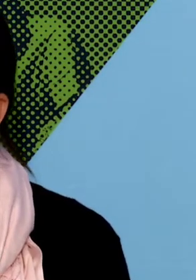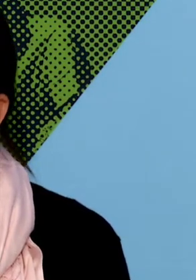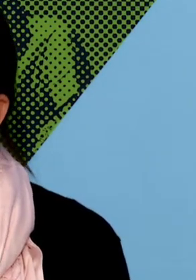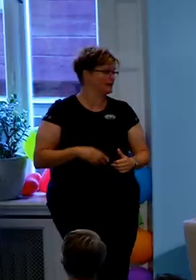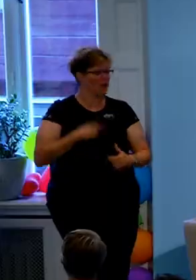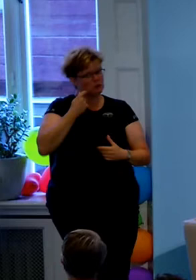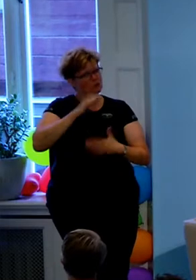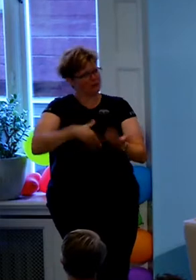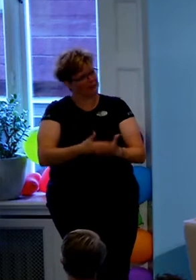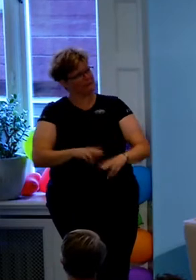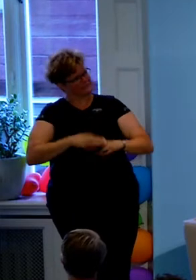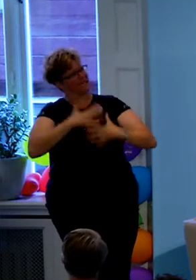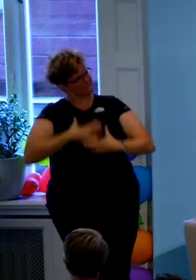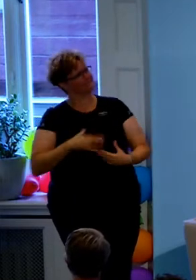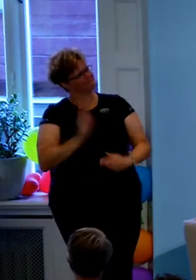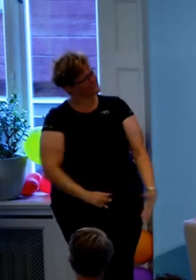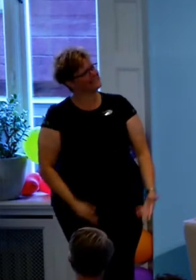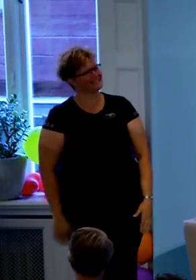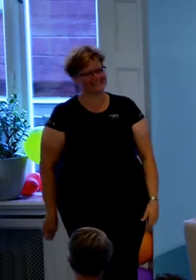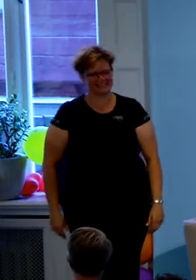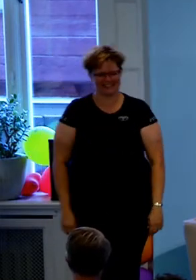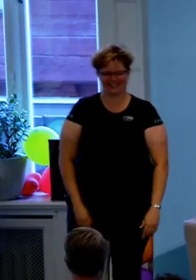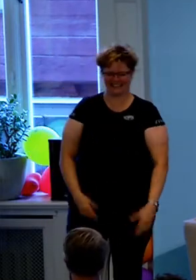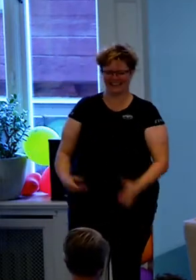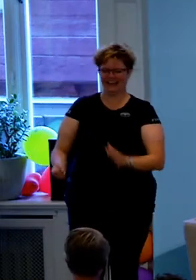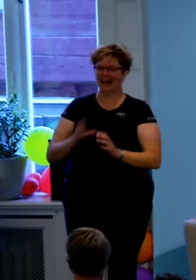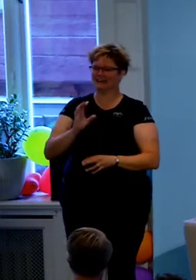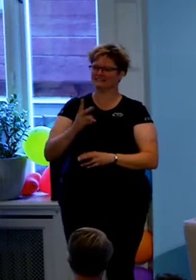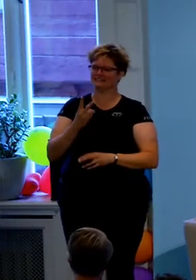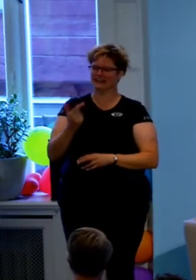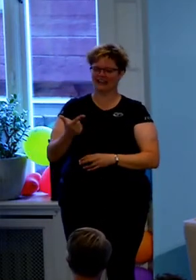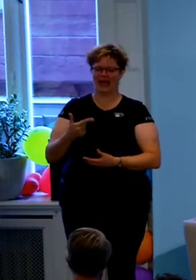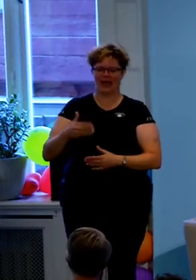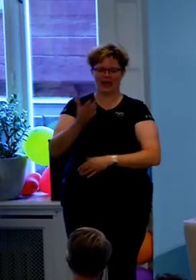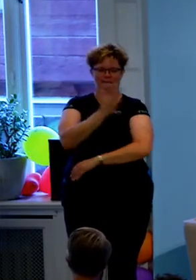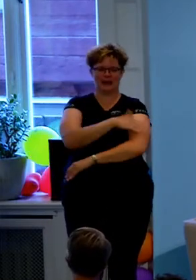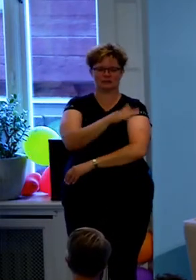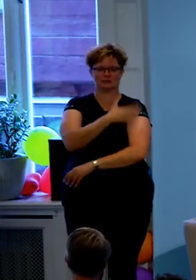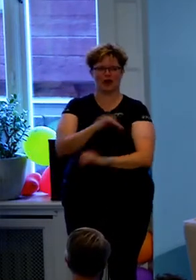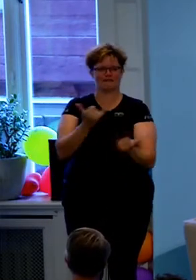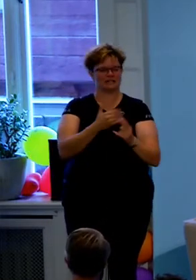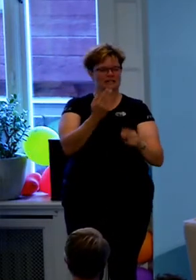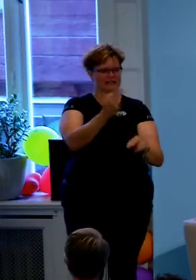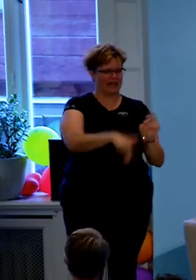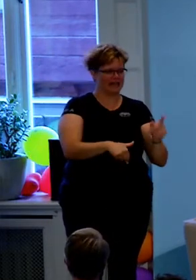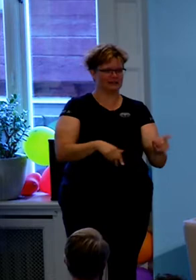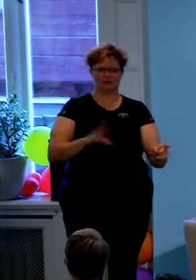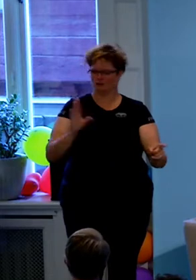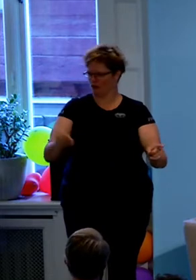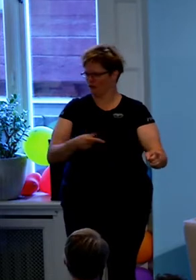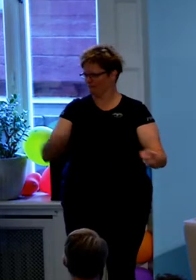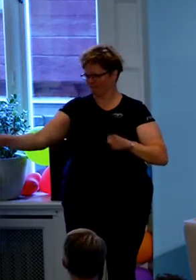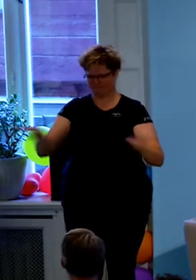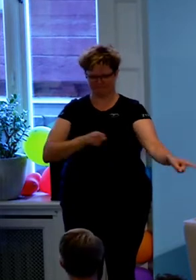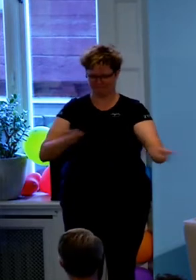få... det är den som känns, nej, jag vet själv. Ja. Står där på SVT:s personalfest, no! Crucifixion? Yes.